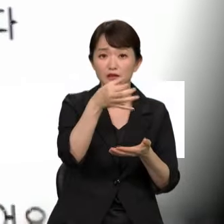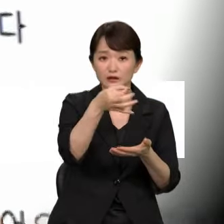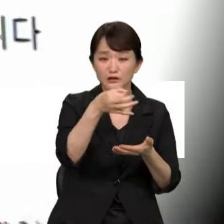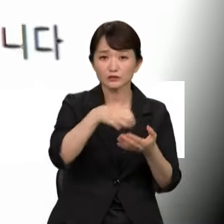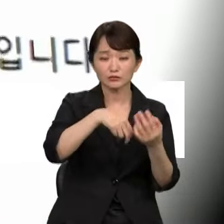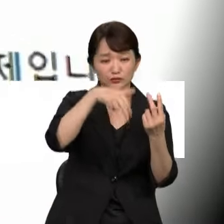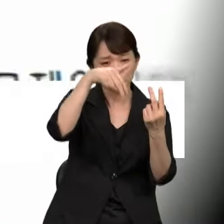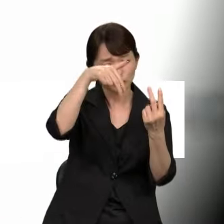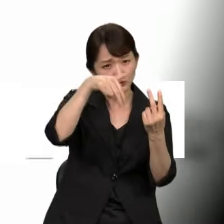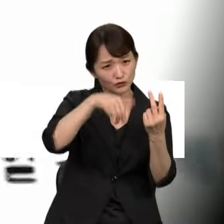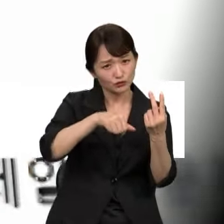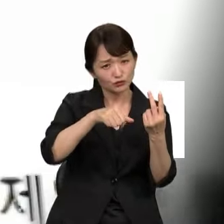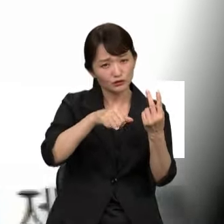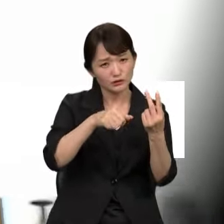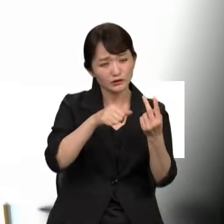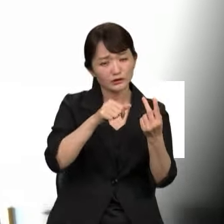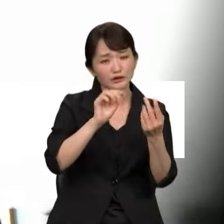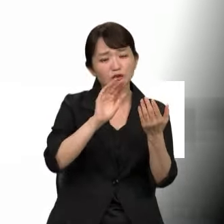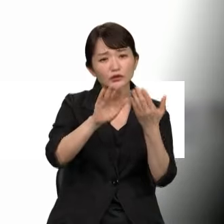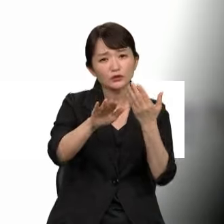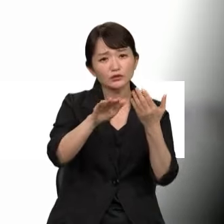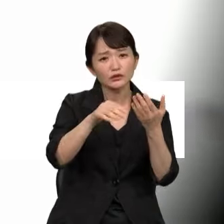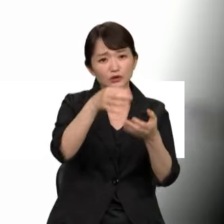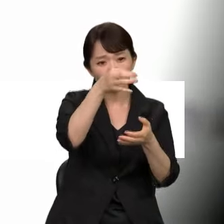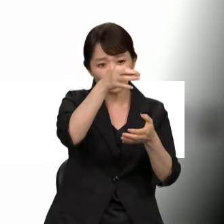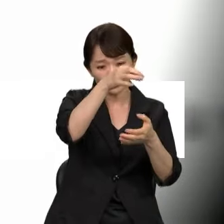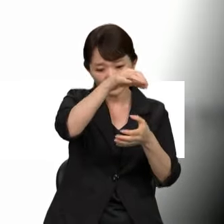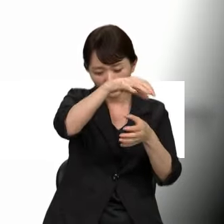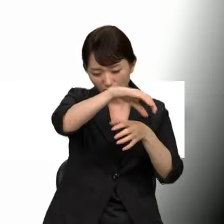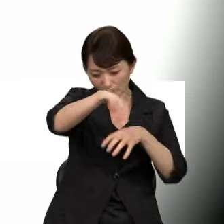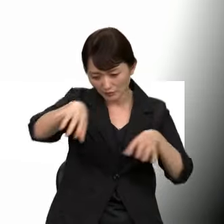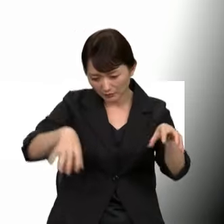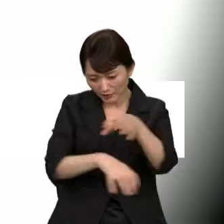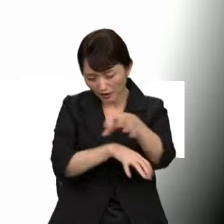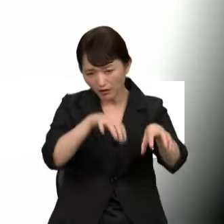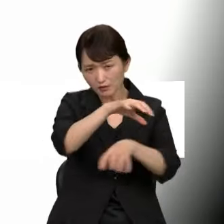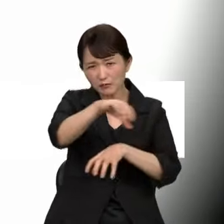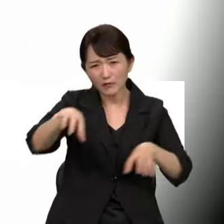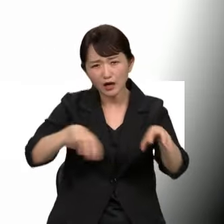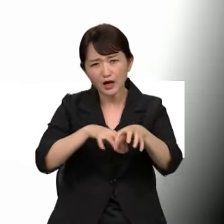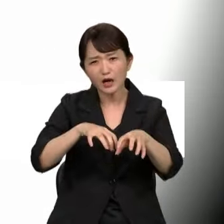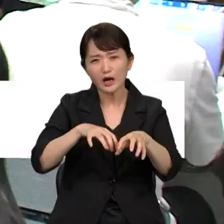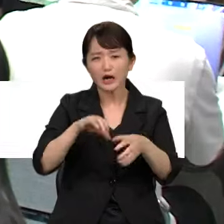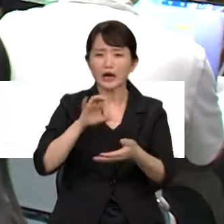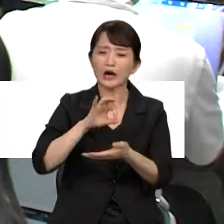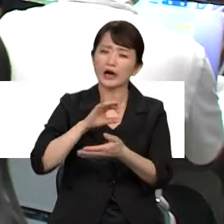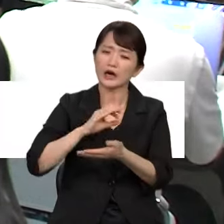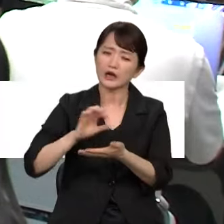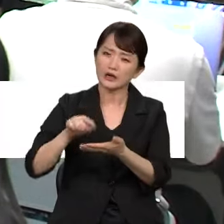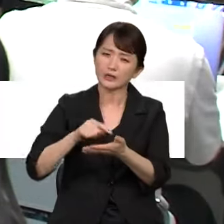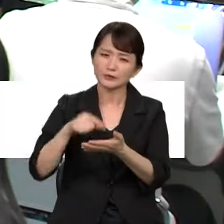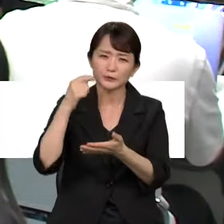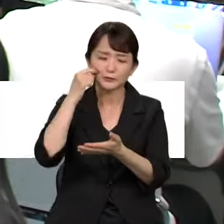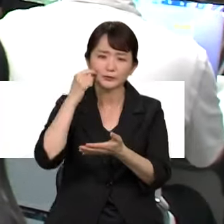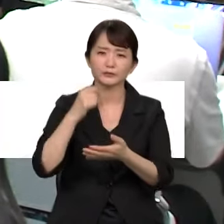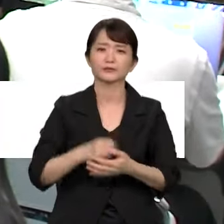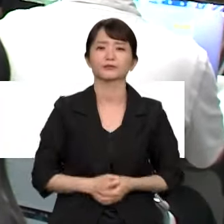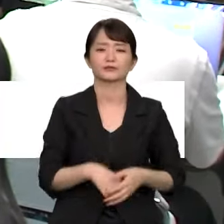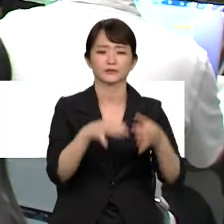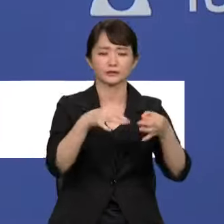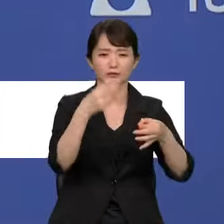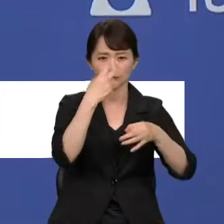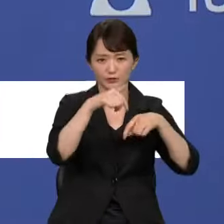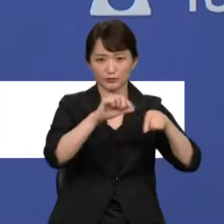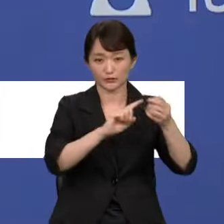보니 아랫돌을 빼 윗돌을 괴는 식으로 돌려막기 해오다 한계에 다다른 겁니다. 금감원이 파악한